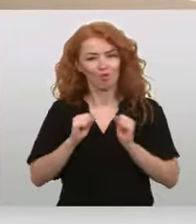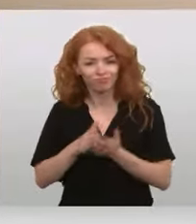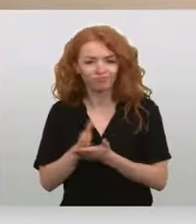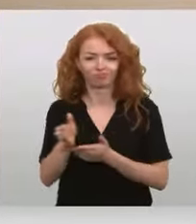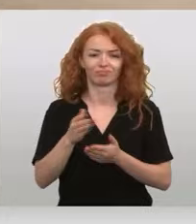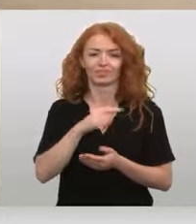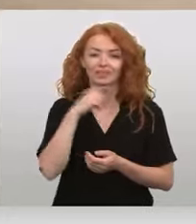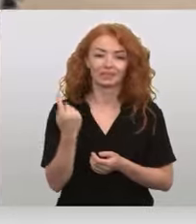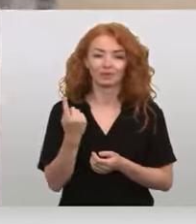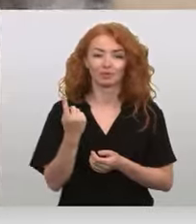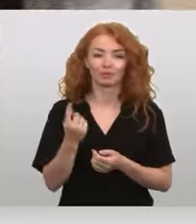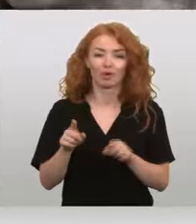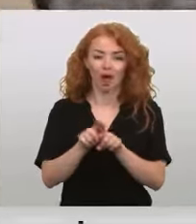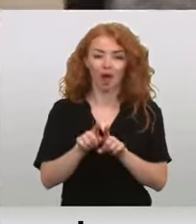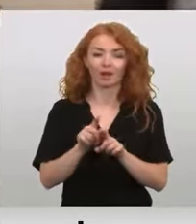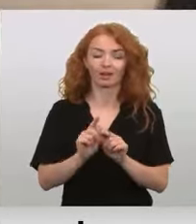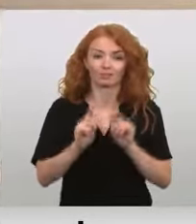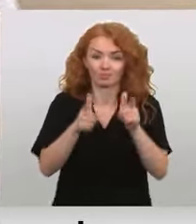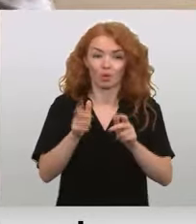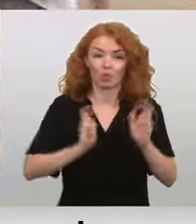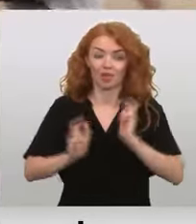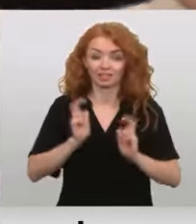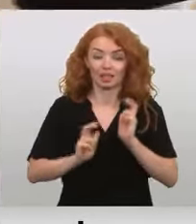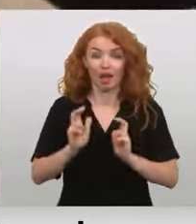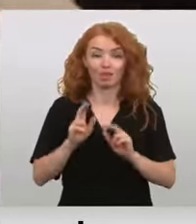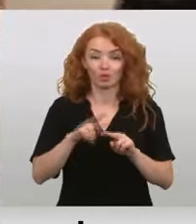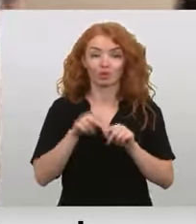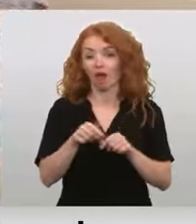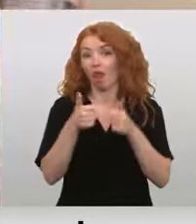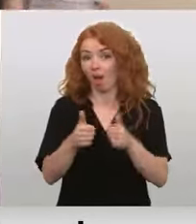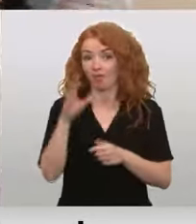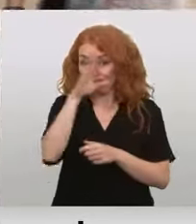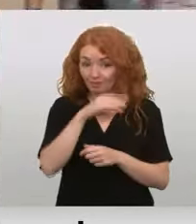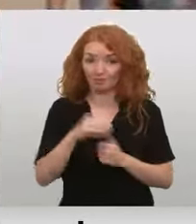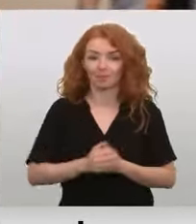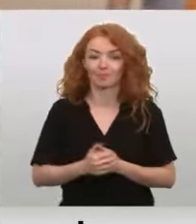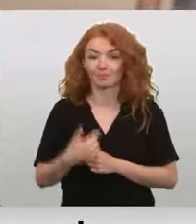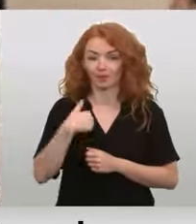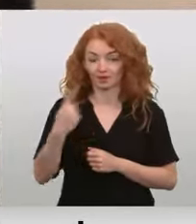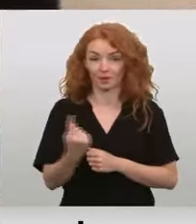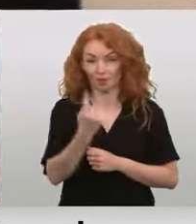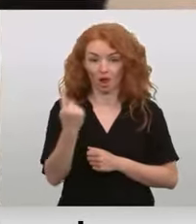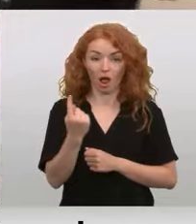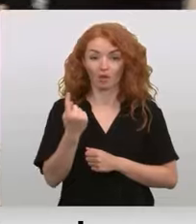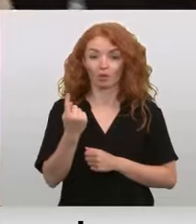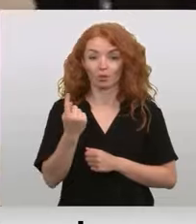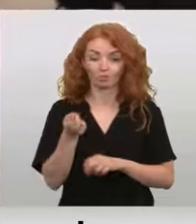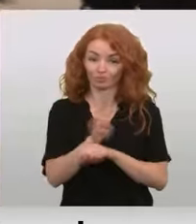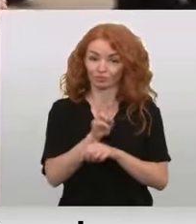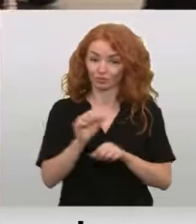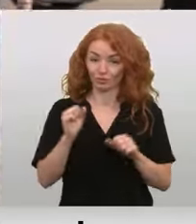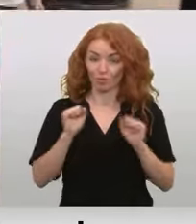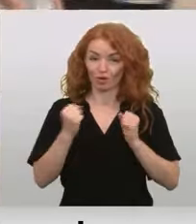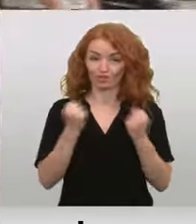arī tikt uz universitāti, un tā ir ļoti laba iespēja. Es gadu nācu uz sporta zāli, man